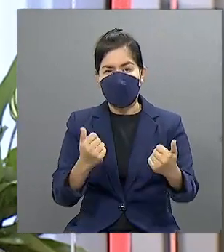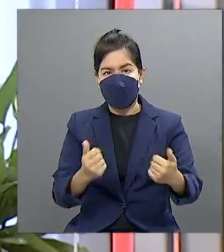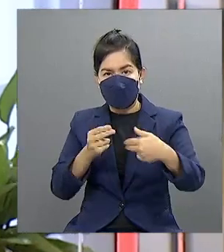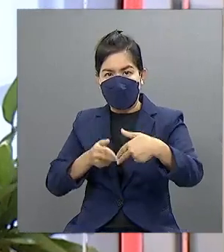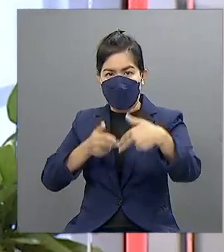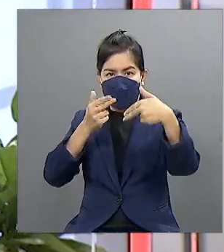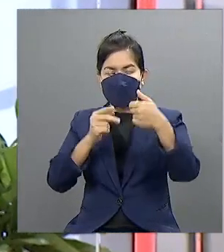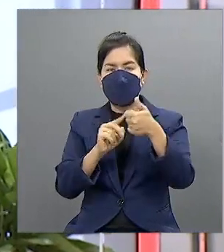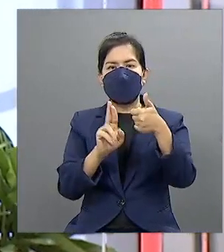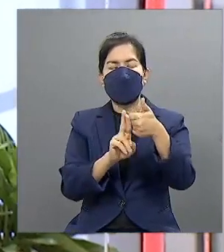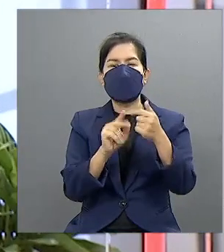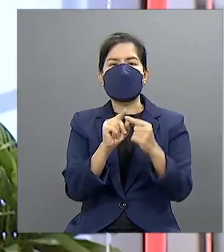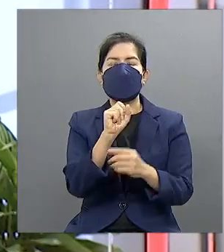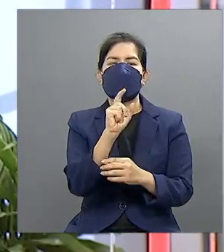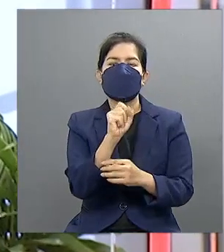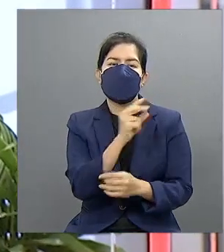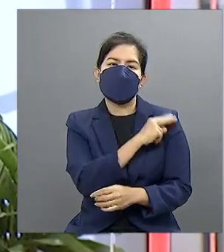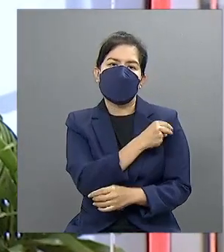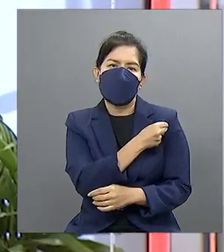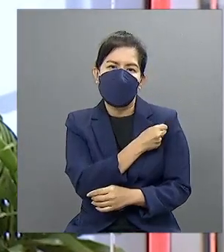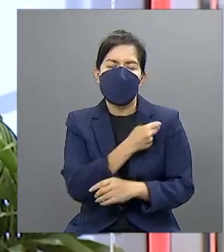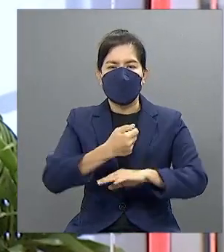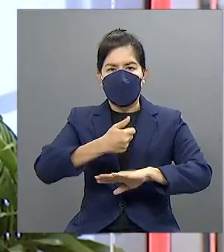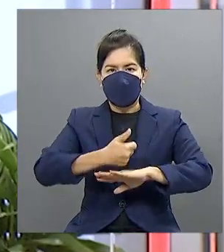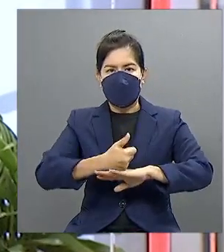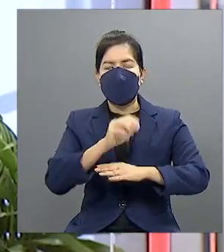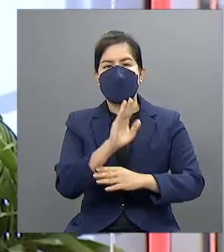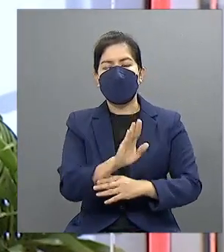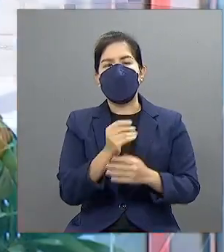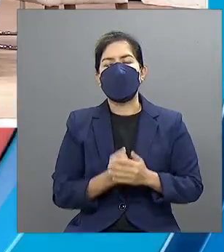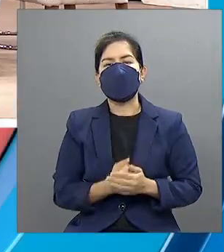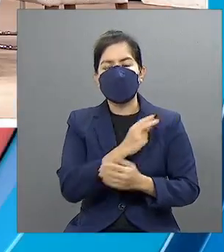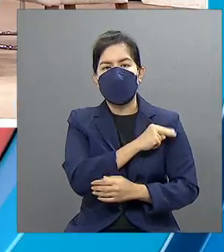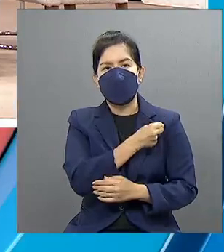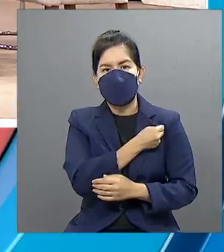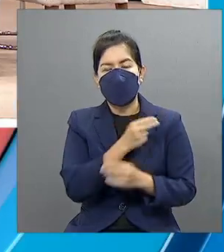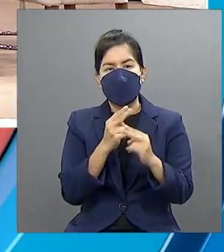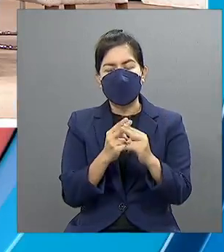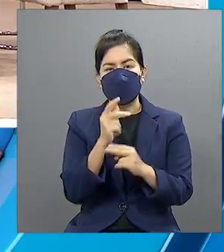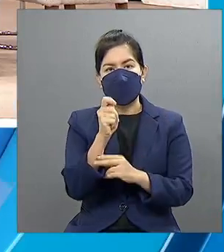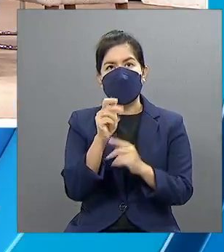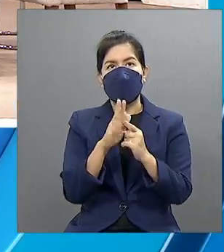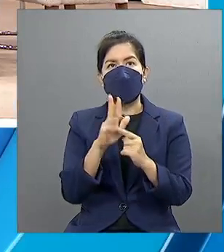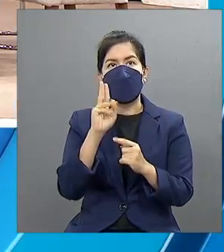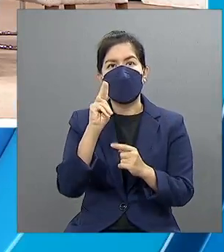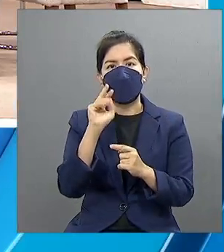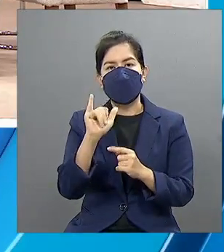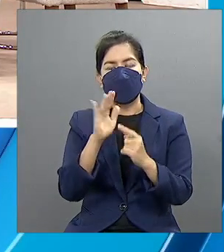ครับนายกสมาคมอุรเวชแห่งประเทศไทยในพระบรมราชูปถัมภ์ตอนนี้อยู่ในวิดีโอคอลกับเราแล้วสวัสดีครับอาจาร